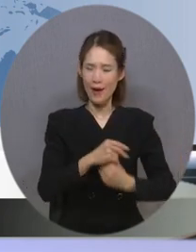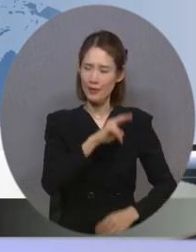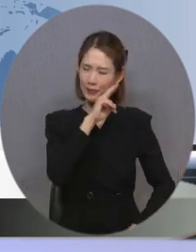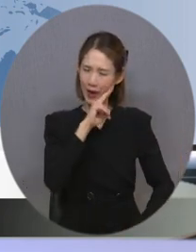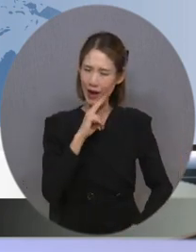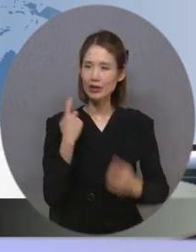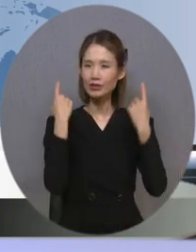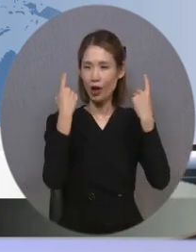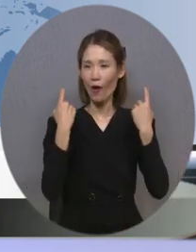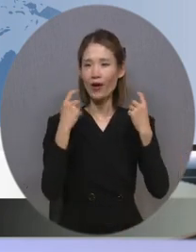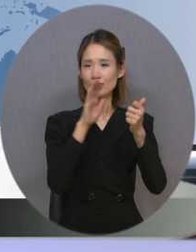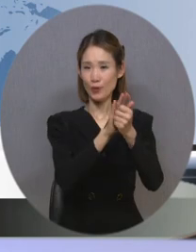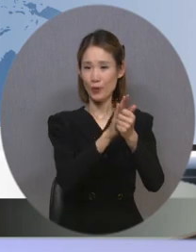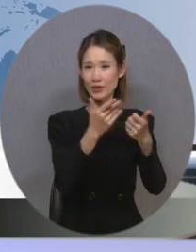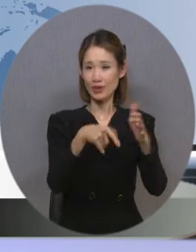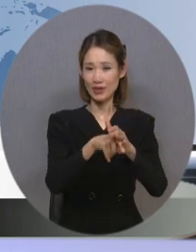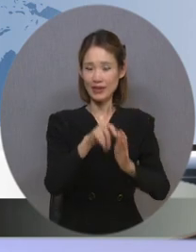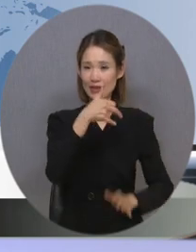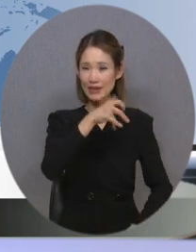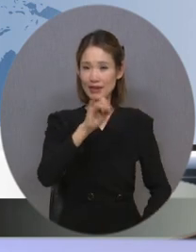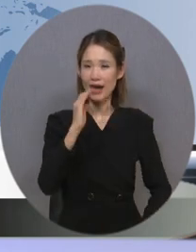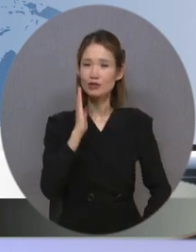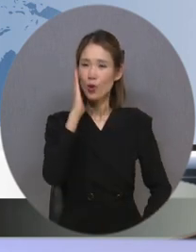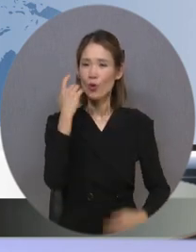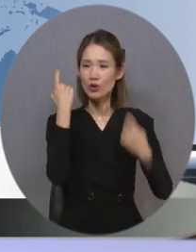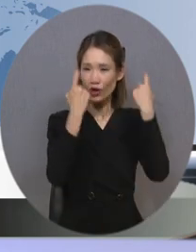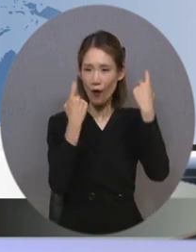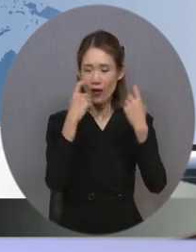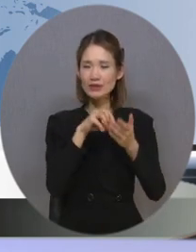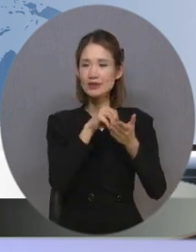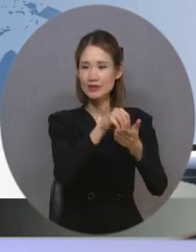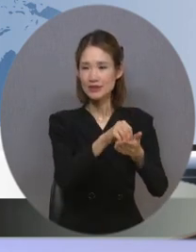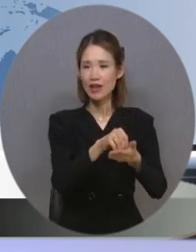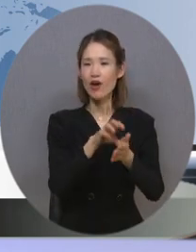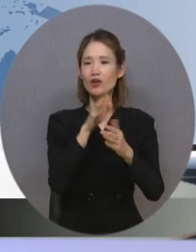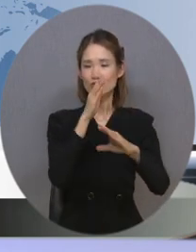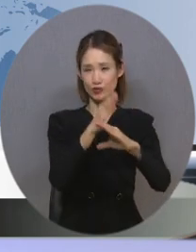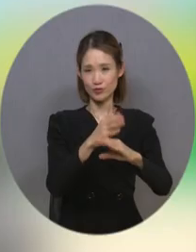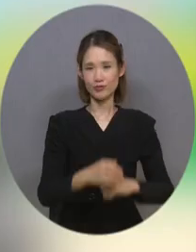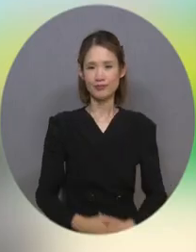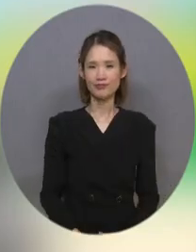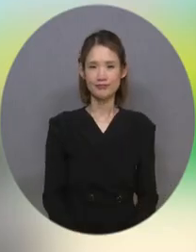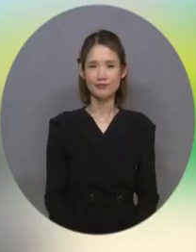여행을 떠날 수 있도록 돕는 기아 초록 여행이 신청자를 접수받습니다